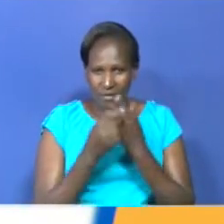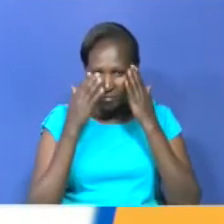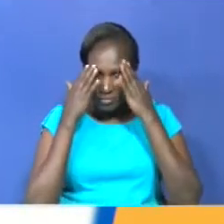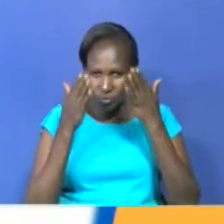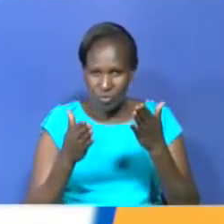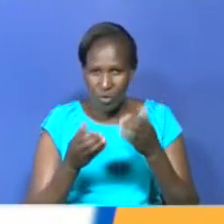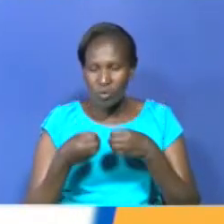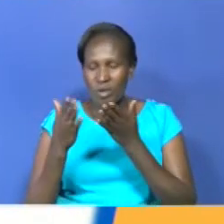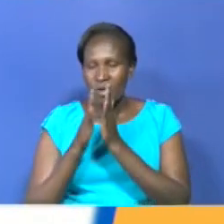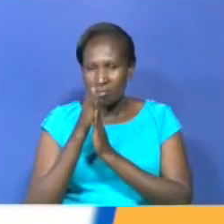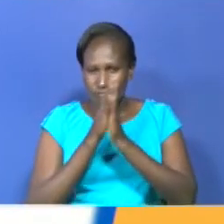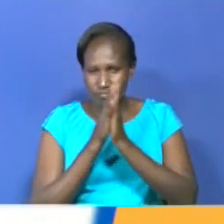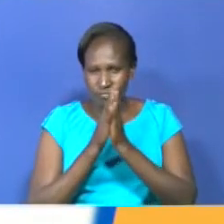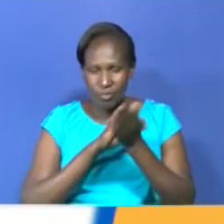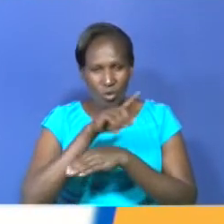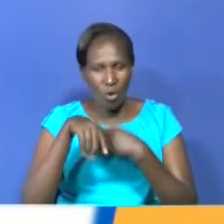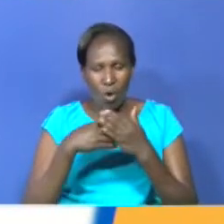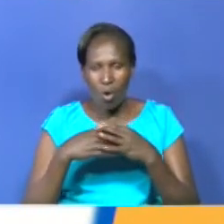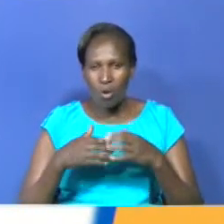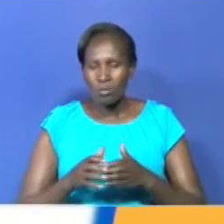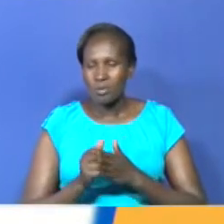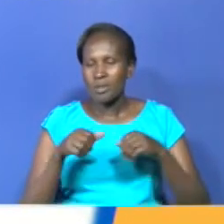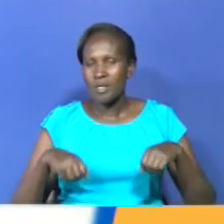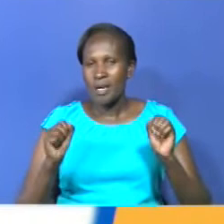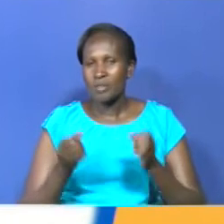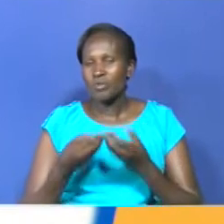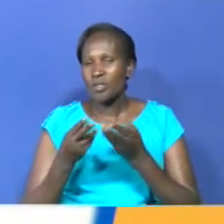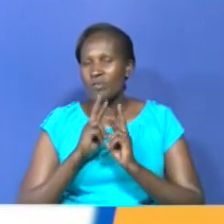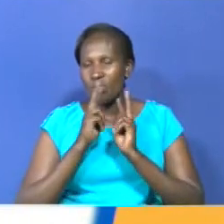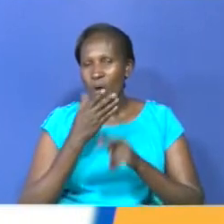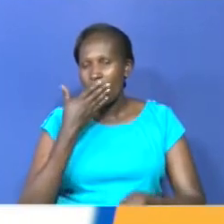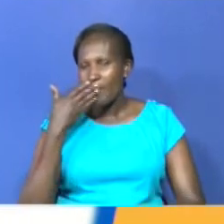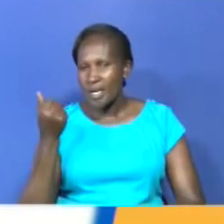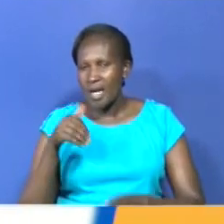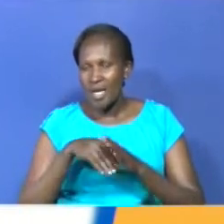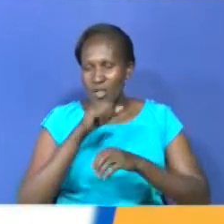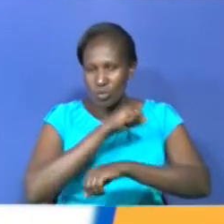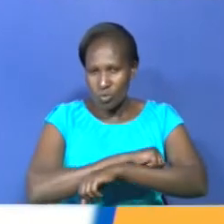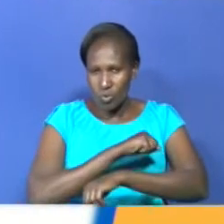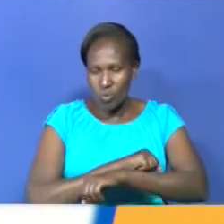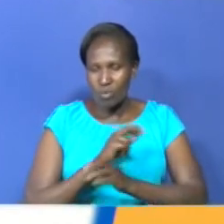kuwapa motisha wasimamizi hawa ili waendelee kutoa matokeo bora zaidi katika shule wanazo